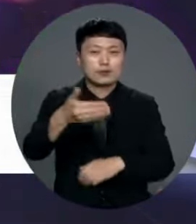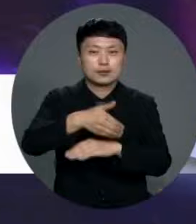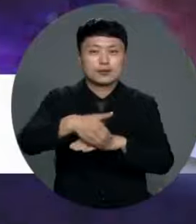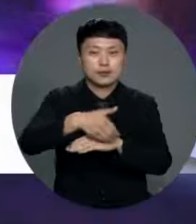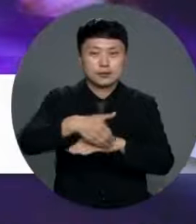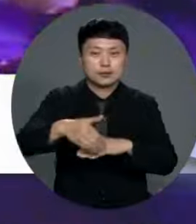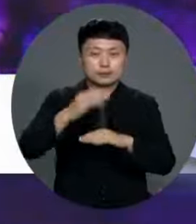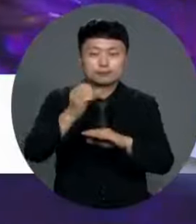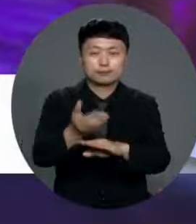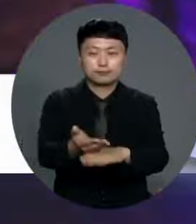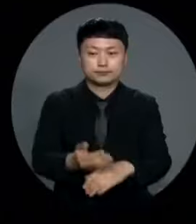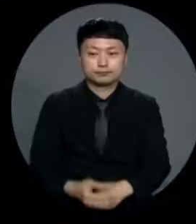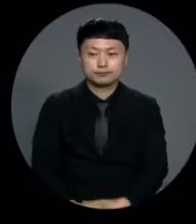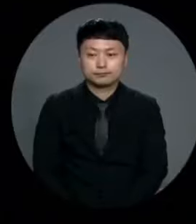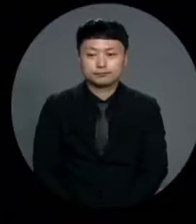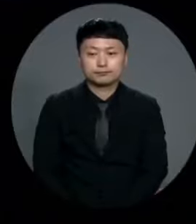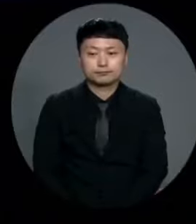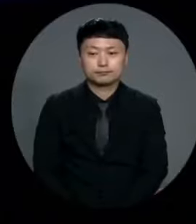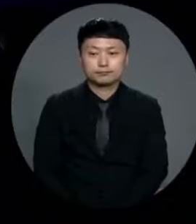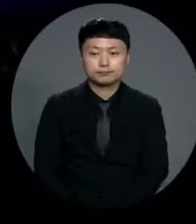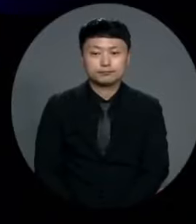기자입니다.